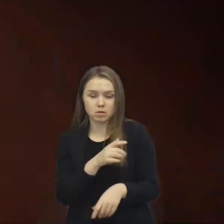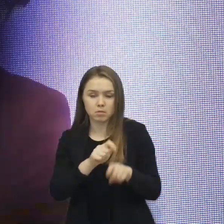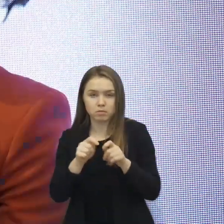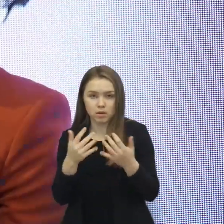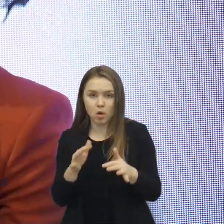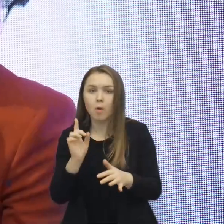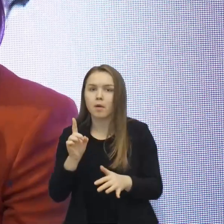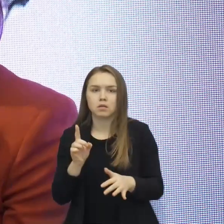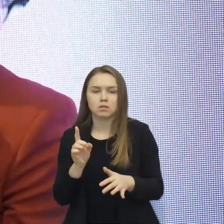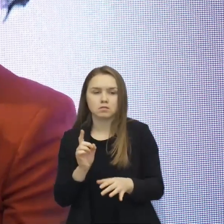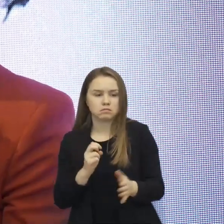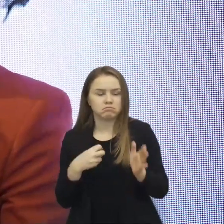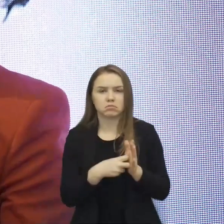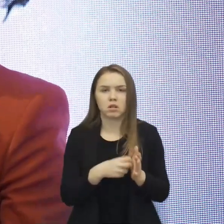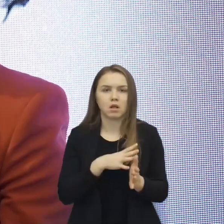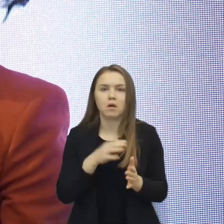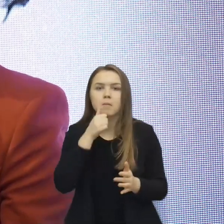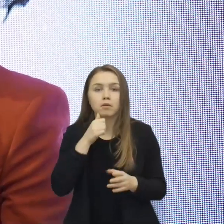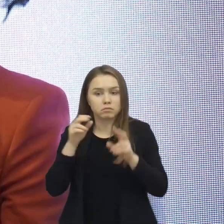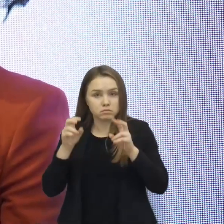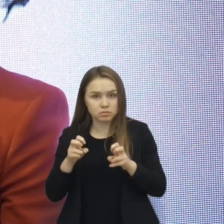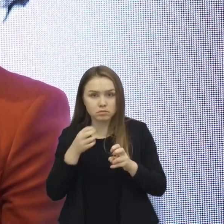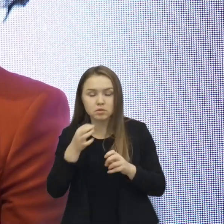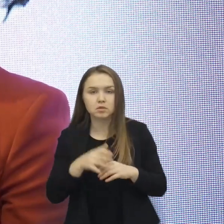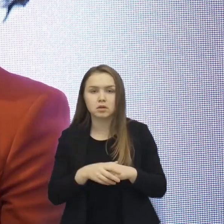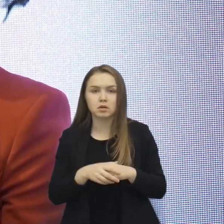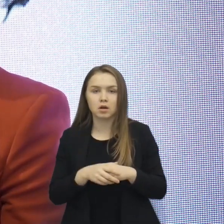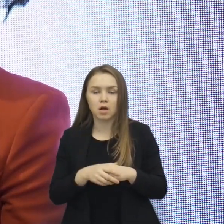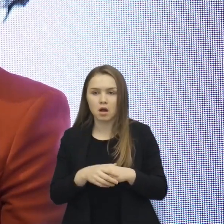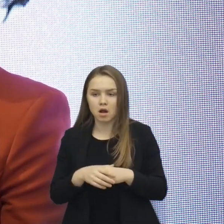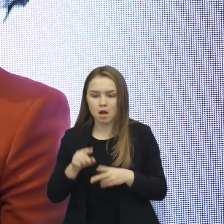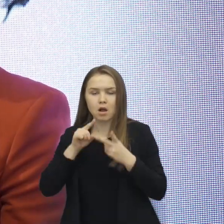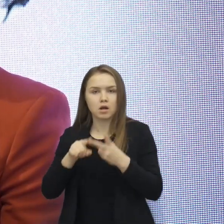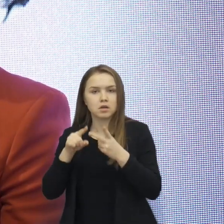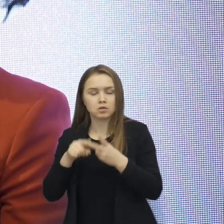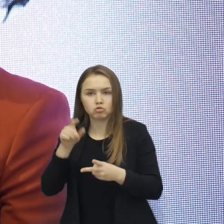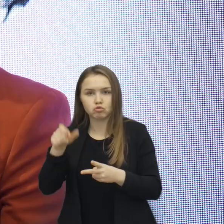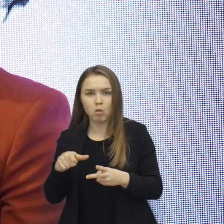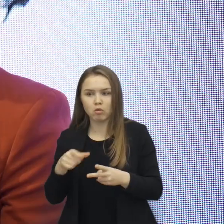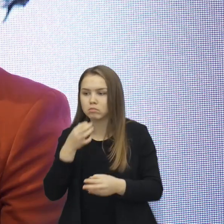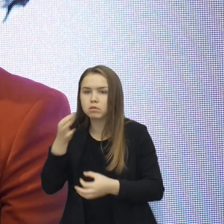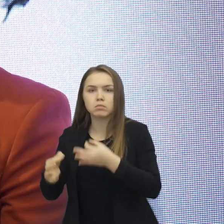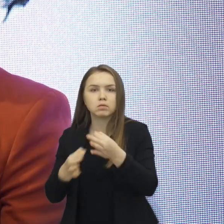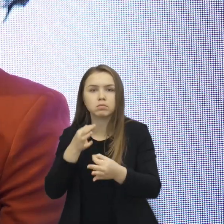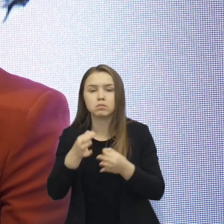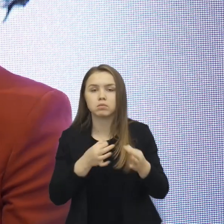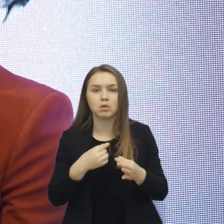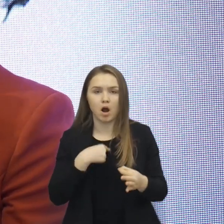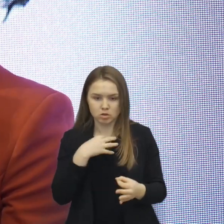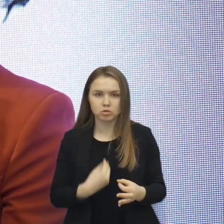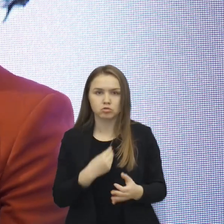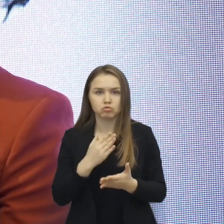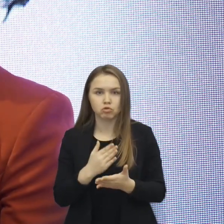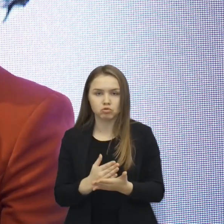užsiregistruoti. Ir tiesioginė citata. Tu turi atsiskleisti kas antram žmogui. Tokios situacijos buvo gydymo įstaigose. Pavyzdžiui, neseniai